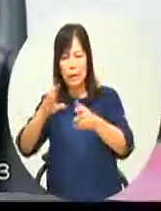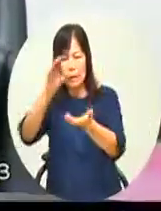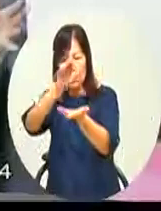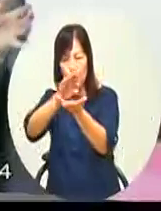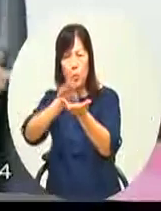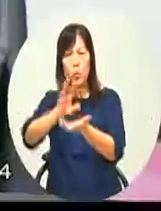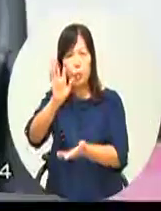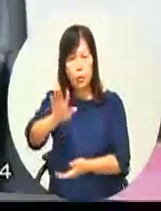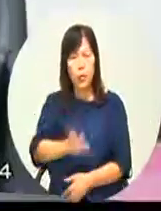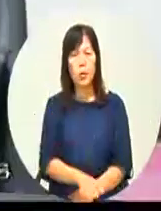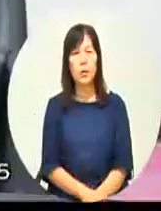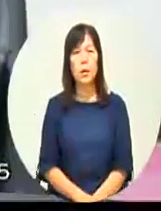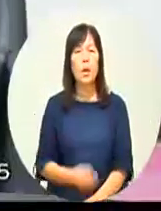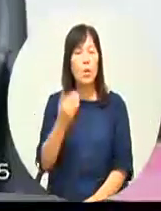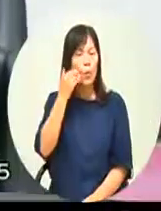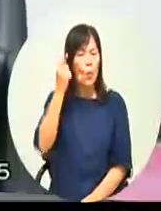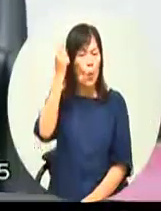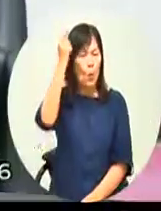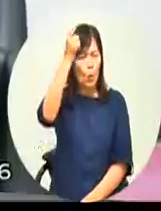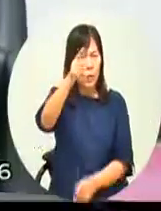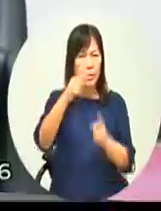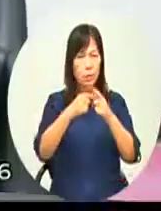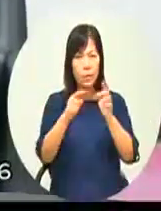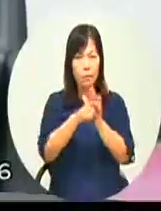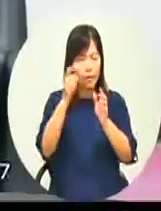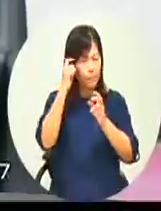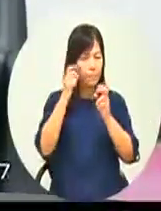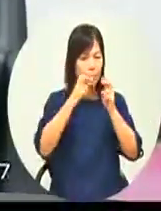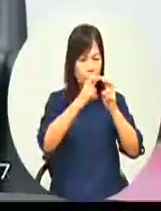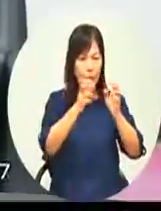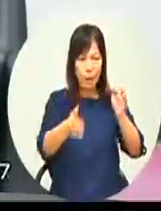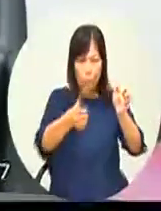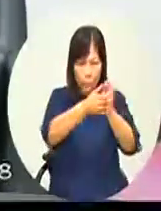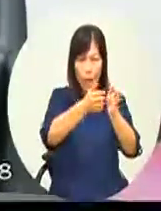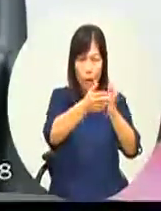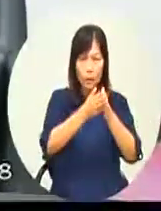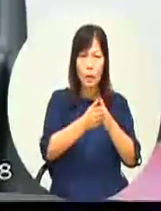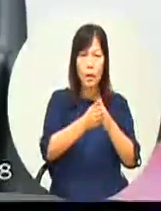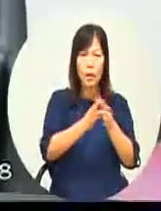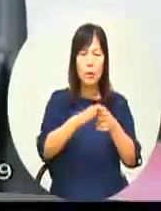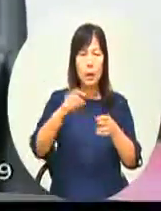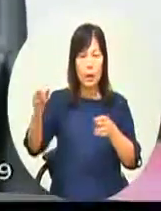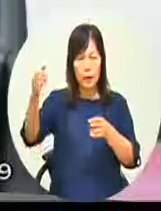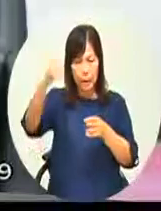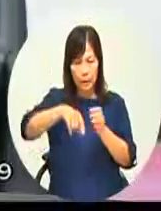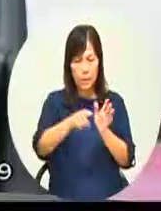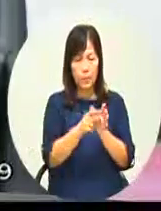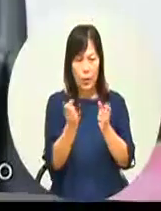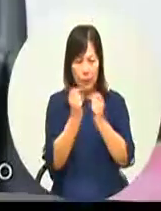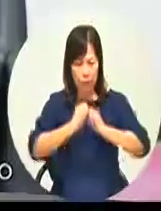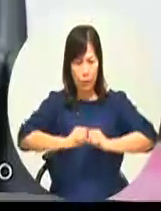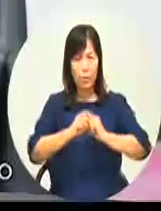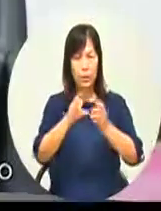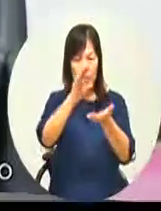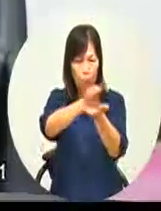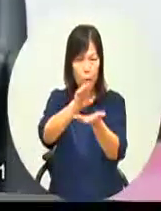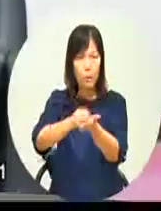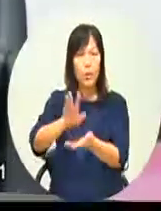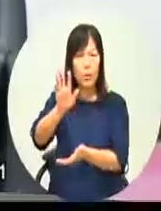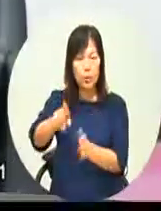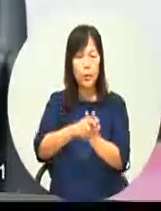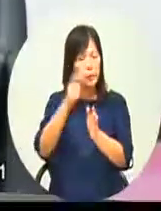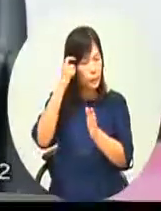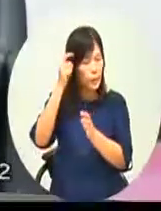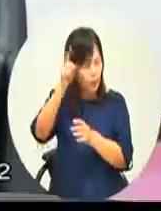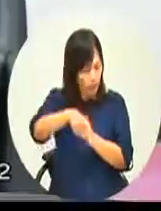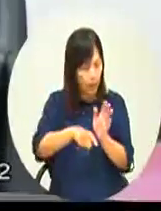那在比较远程的人，如果他想要搭捷运的话，他来到这里就有一个很广的一个停车空间，他就会想来这里